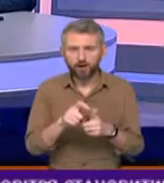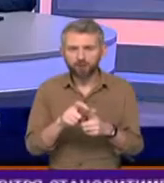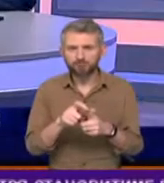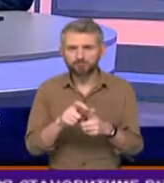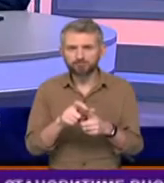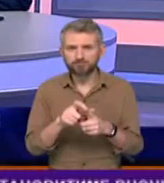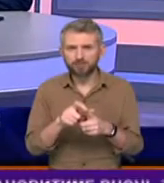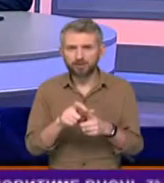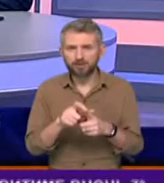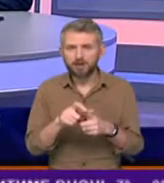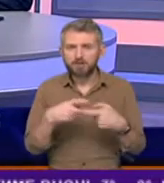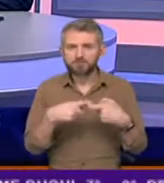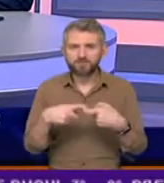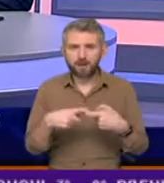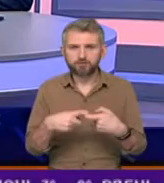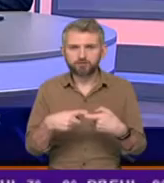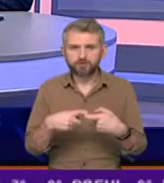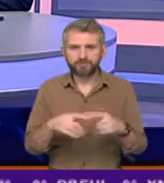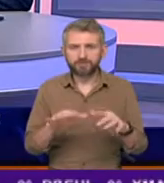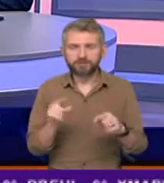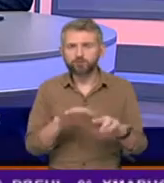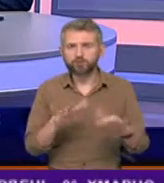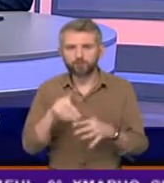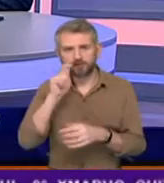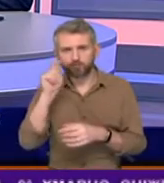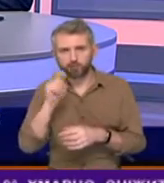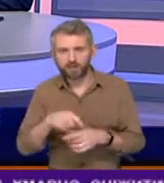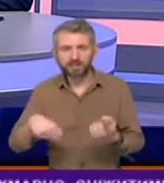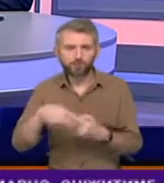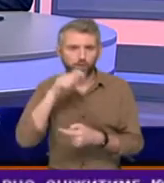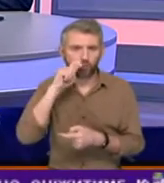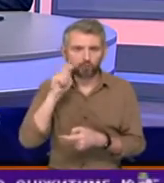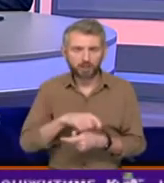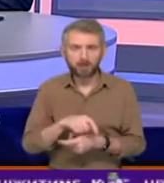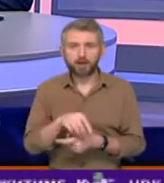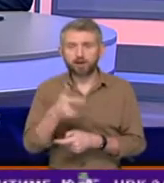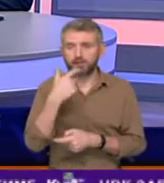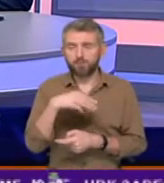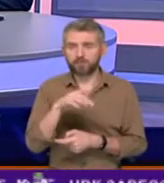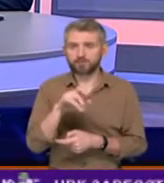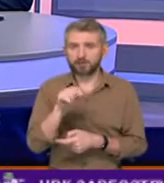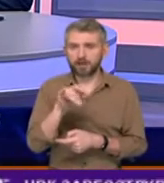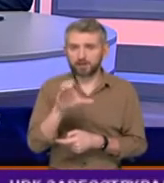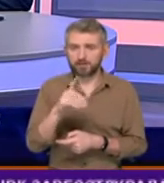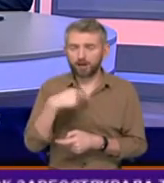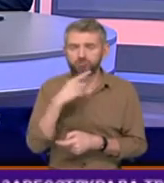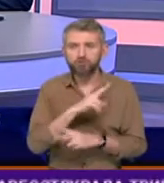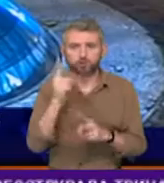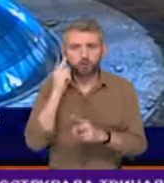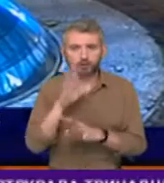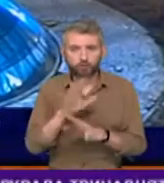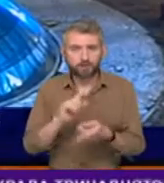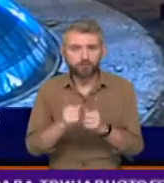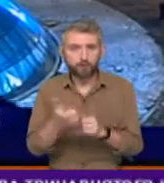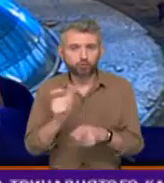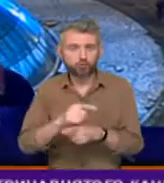конструкцію, яка є в Україні, а, і б, навколо України. Тому що саме, от пан Тарас каже, ніхто там не думає про це, так навпаки, дуже